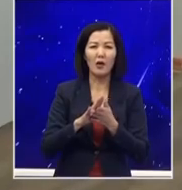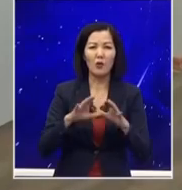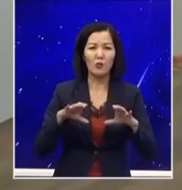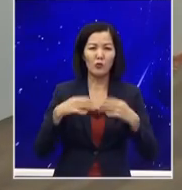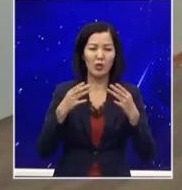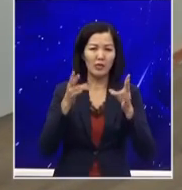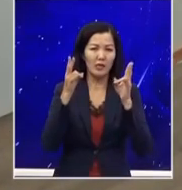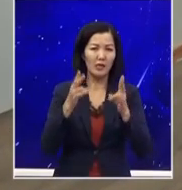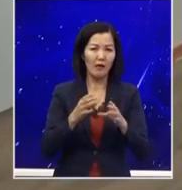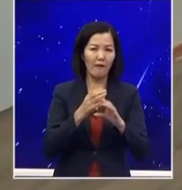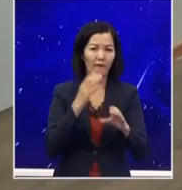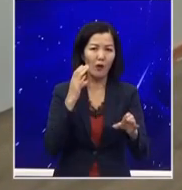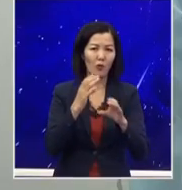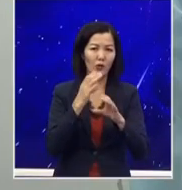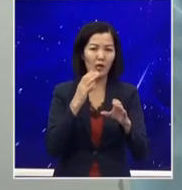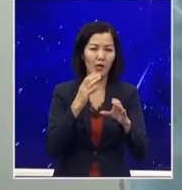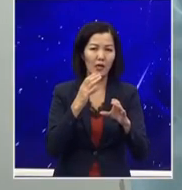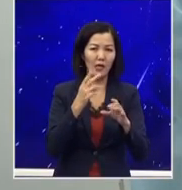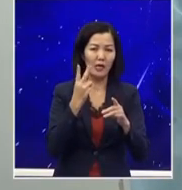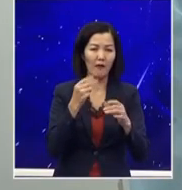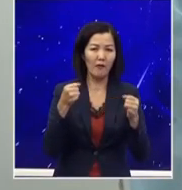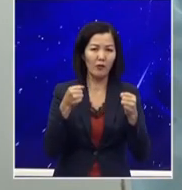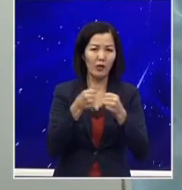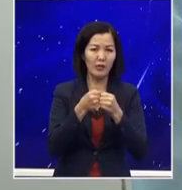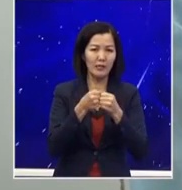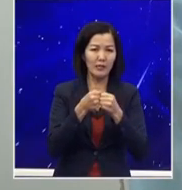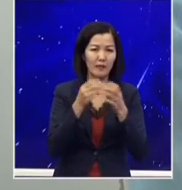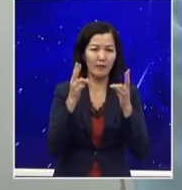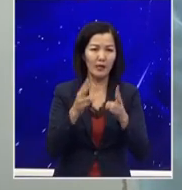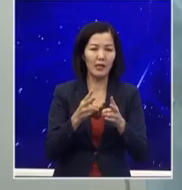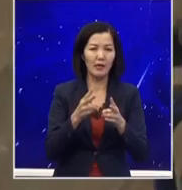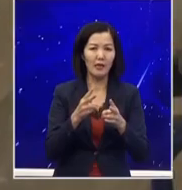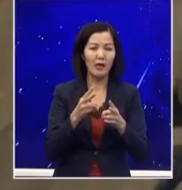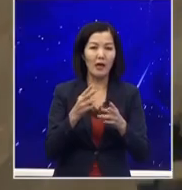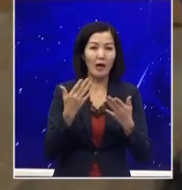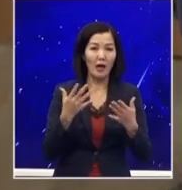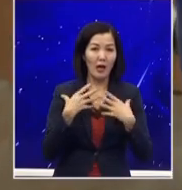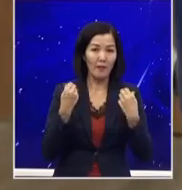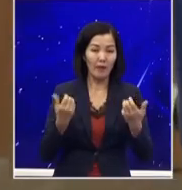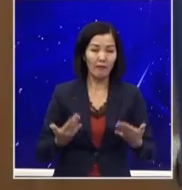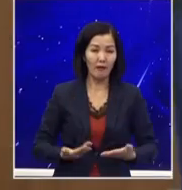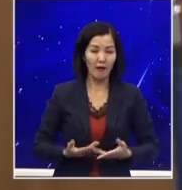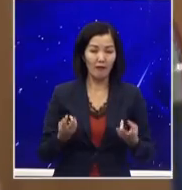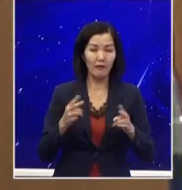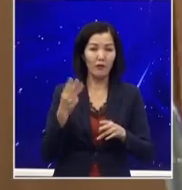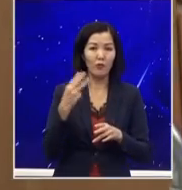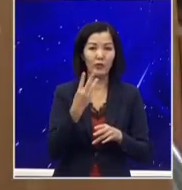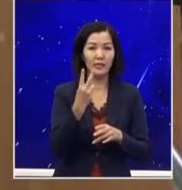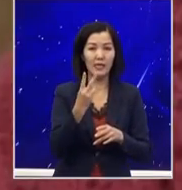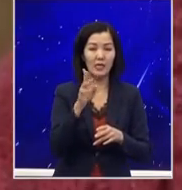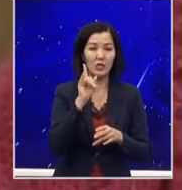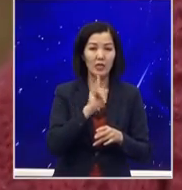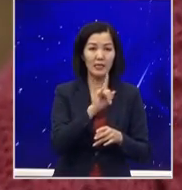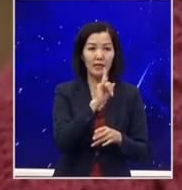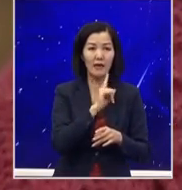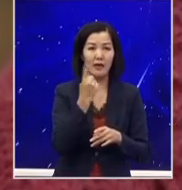алып, вагондардың арасына қысылып қалған. Су ішерлігі бар екен, жаны аман қалды. Десе де 32 жастағы келіншек сол жолы